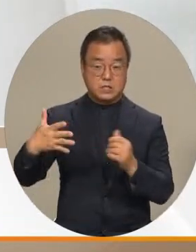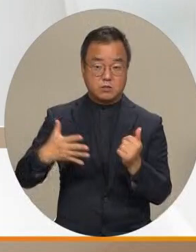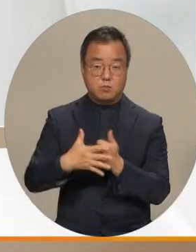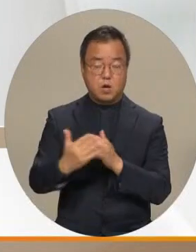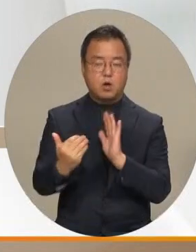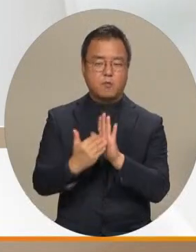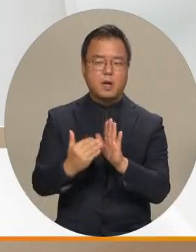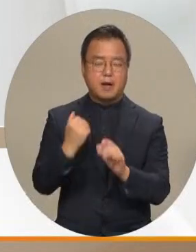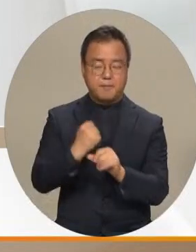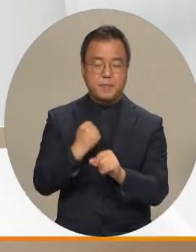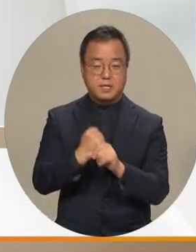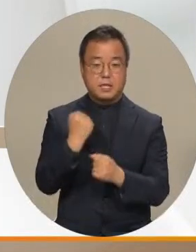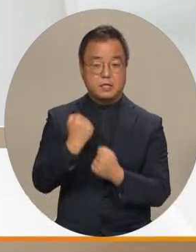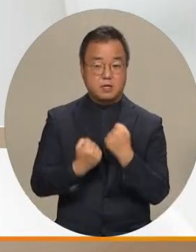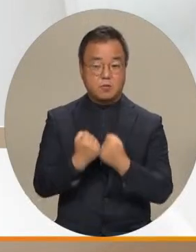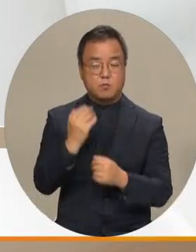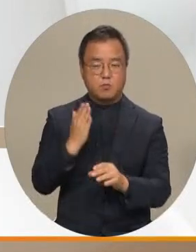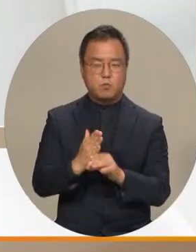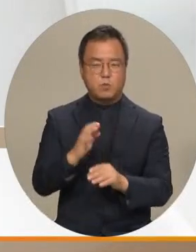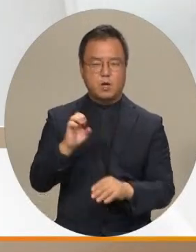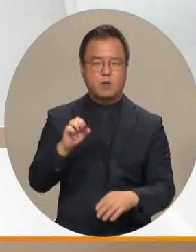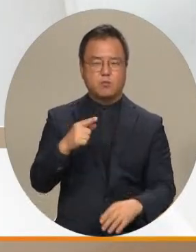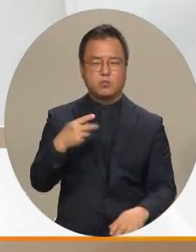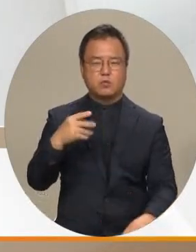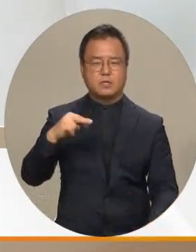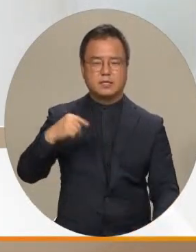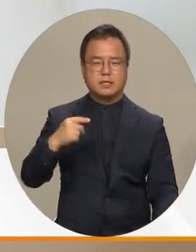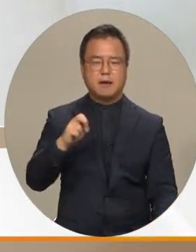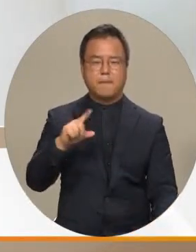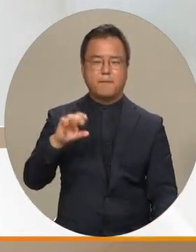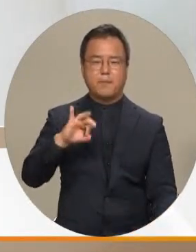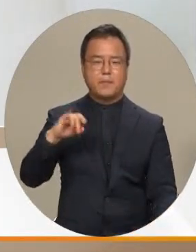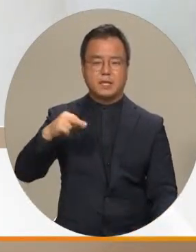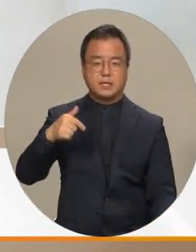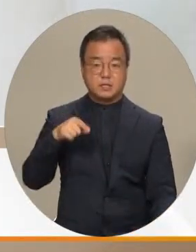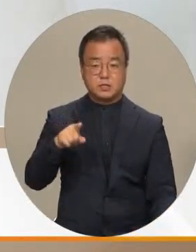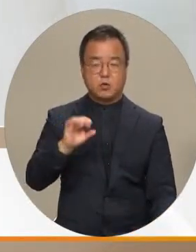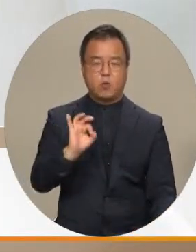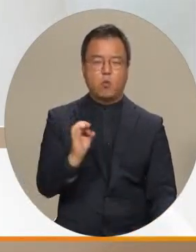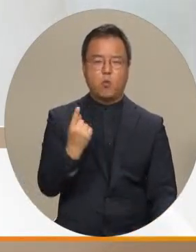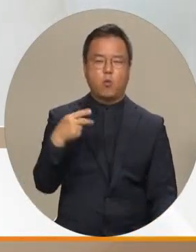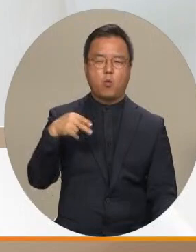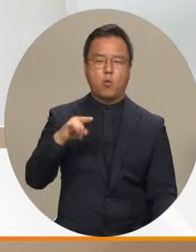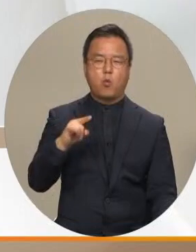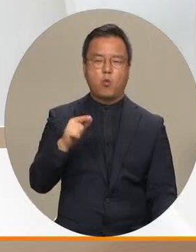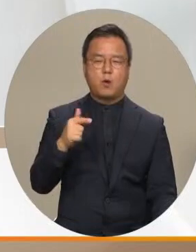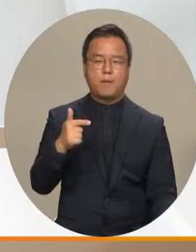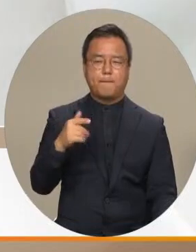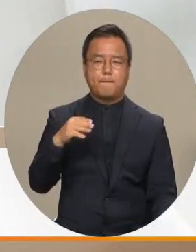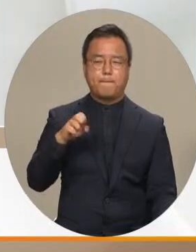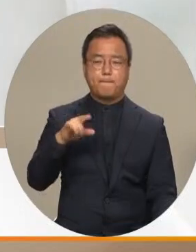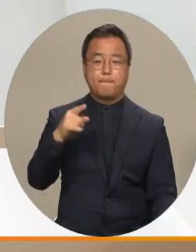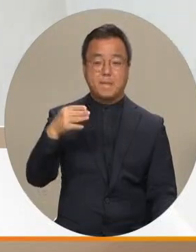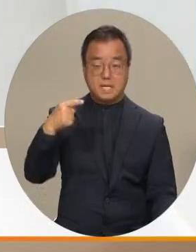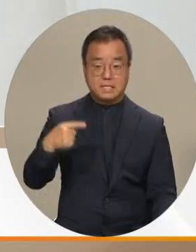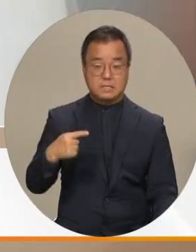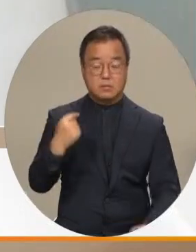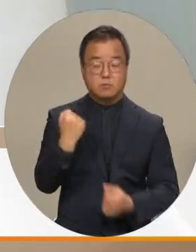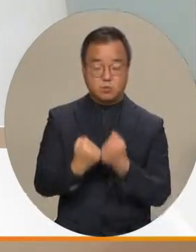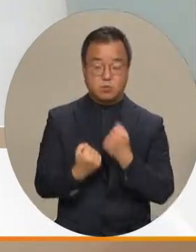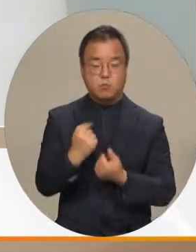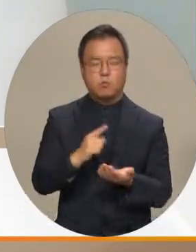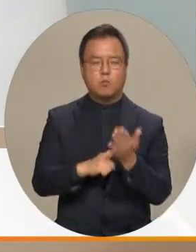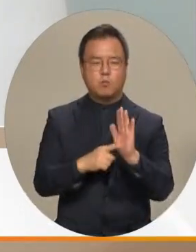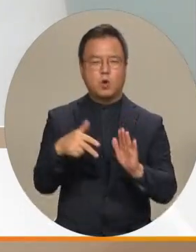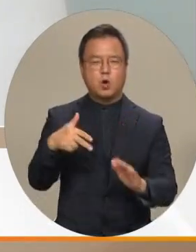설명으로 독일의 물리학자 프리스마이슨어와 로버트 옵션 펠트에 의해서 설명되었으며 조셉션 효과는